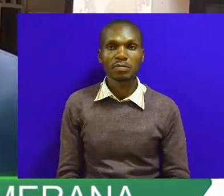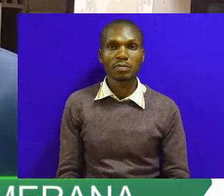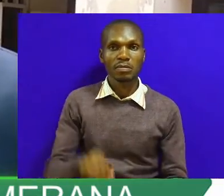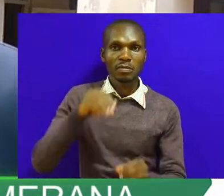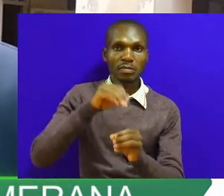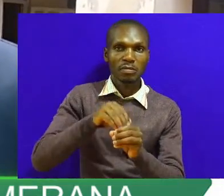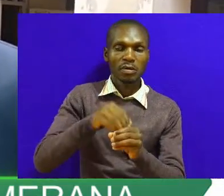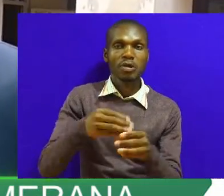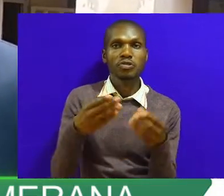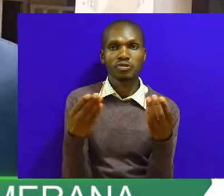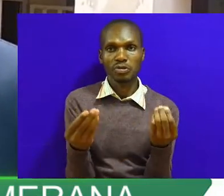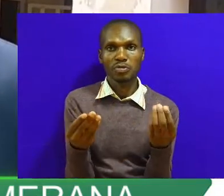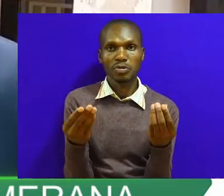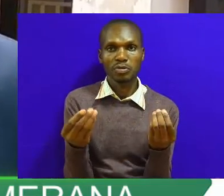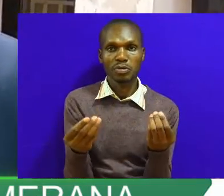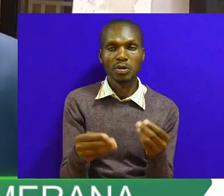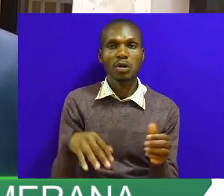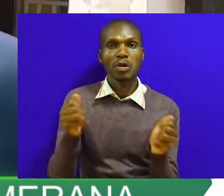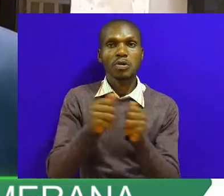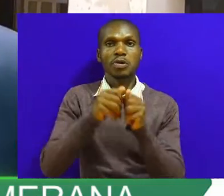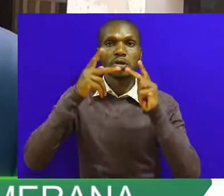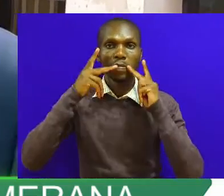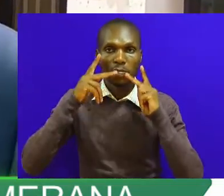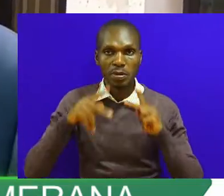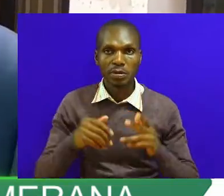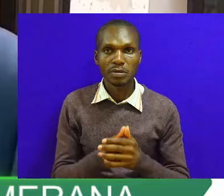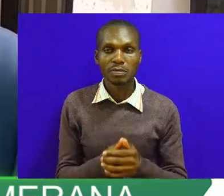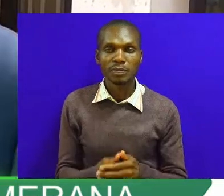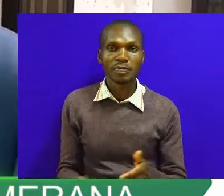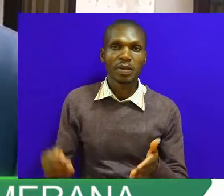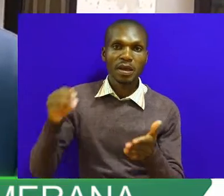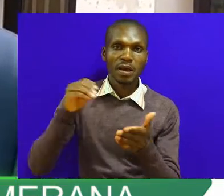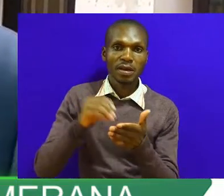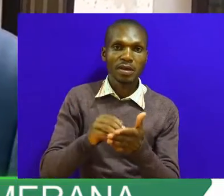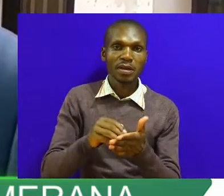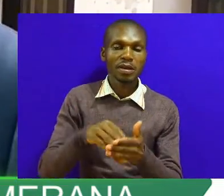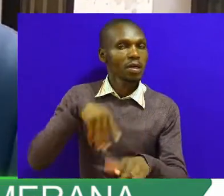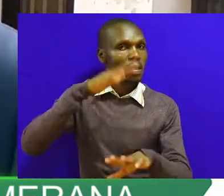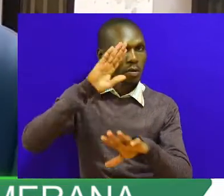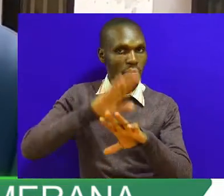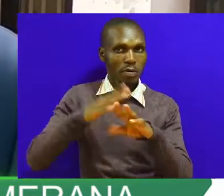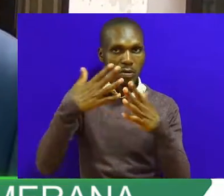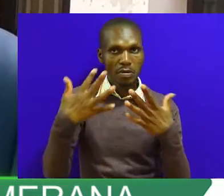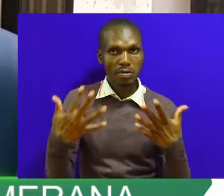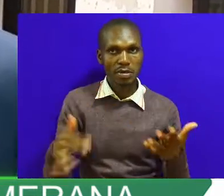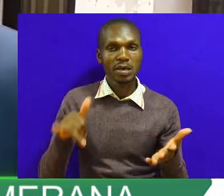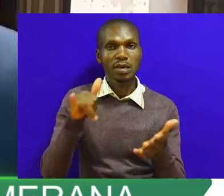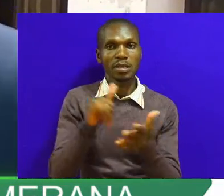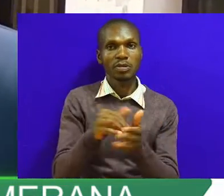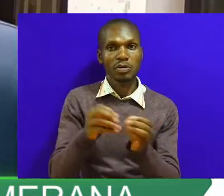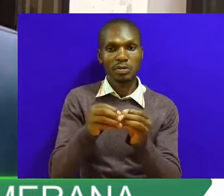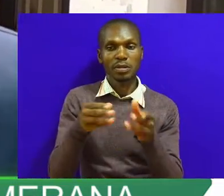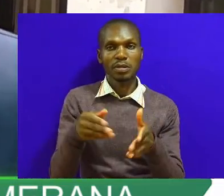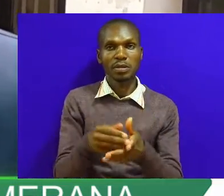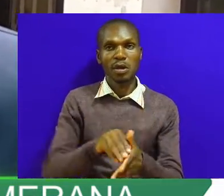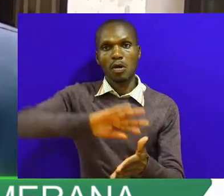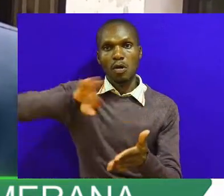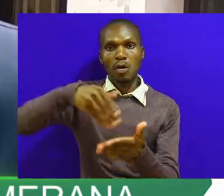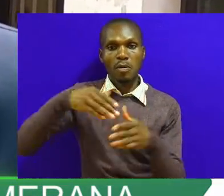sobu ororo na somorembe. Na ene na we yari ngigi ntiki ya kere tuamba konyora na twensi